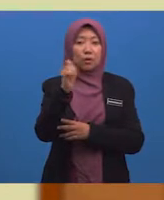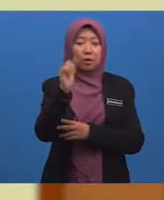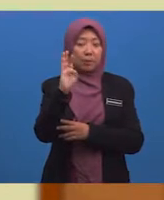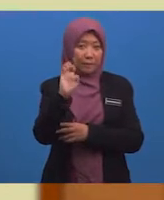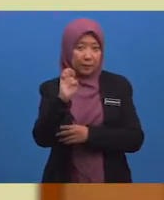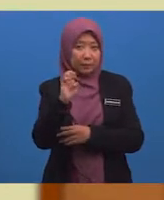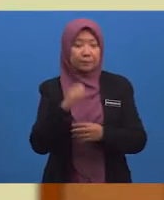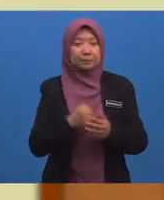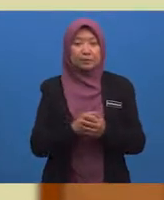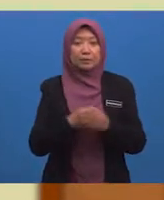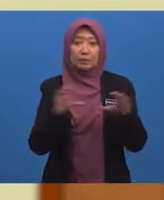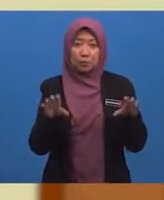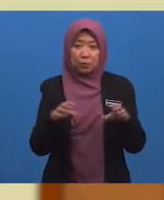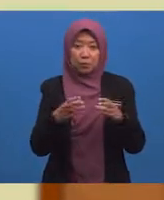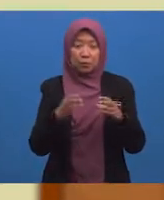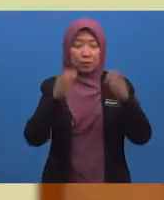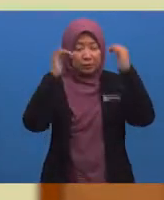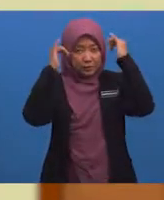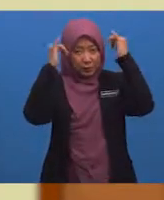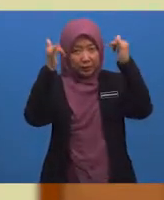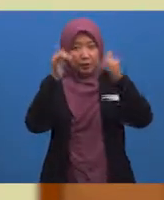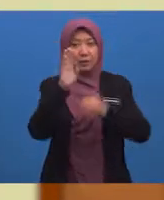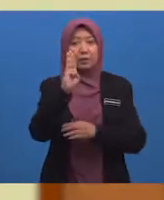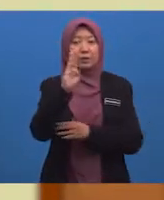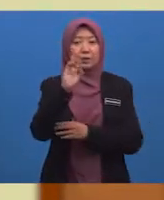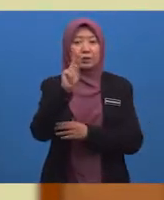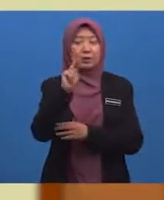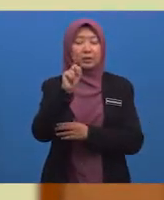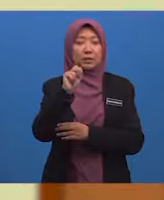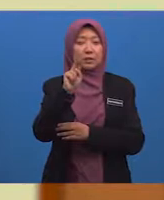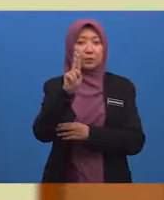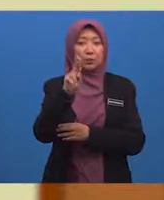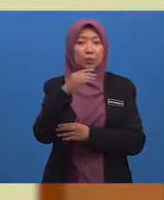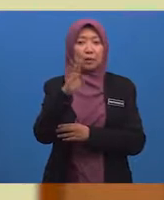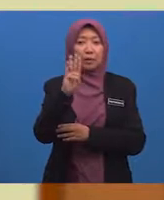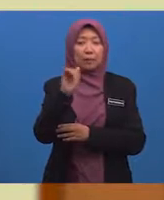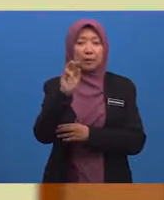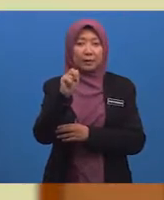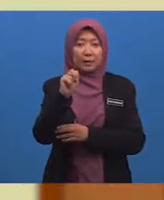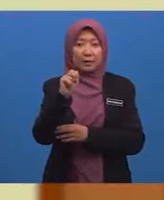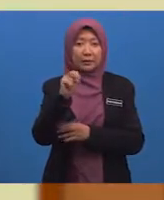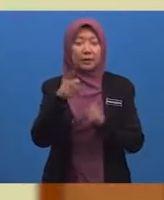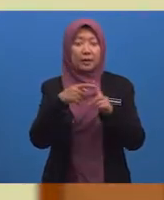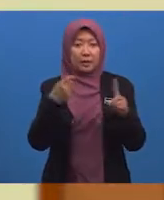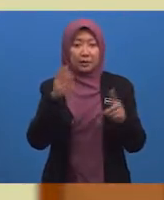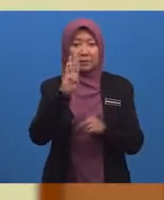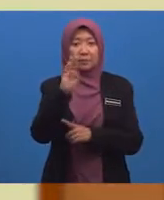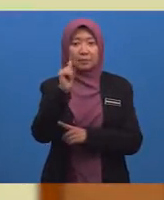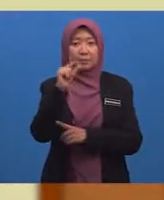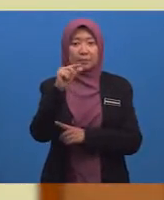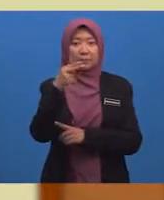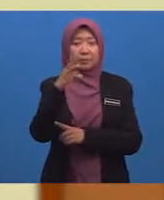Dayah ini didirikan oleh Sheikh Idrus Bayan dari Baghdad yang dikenali dengan Iqab Tengkuci Tanah